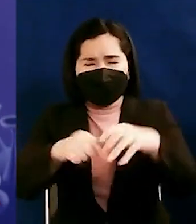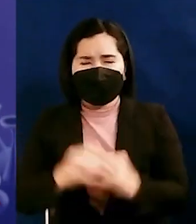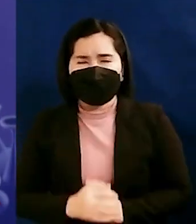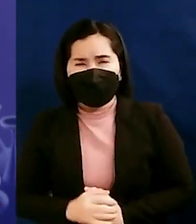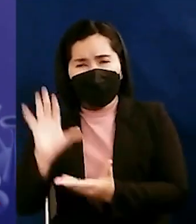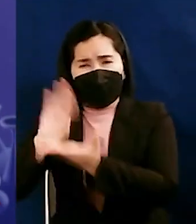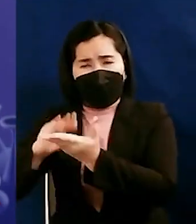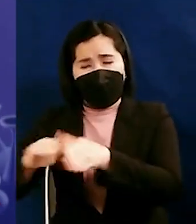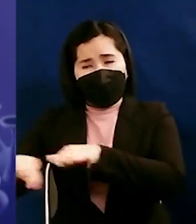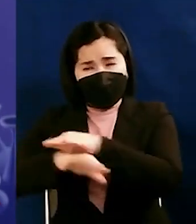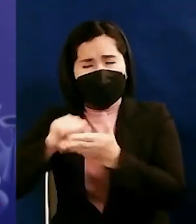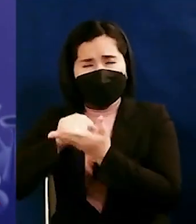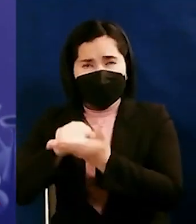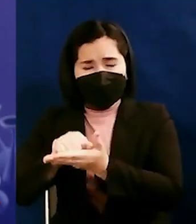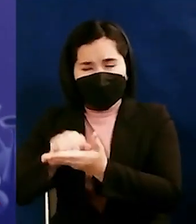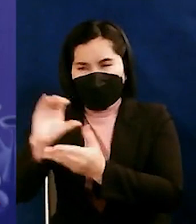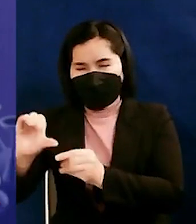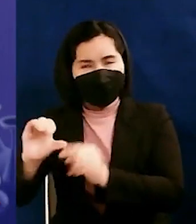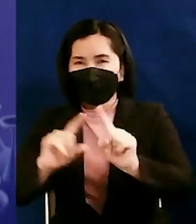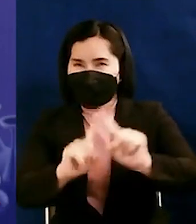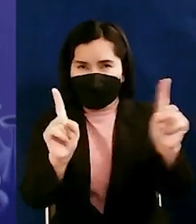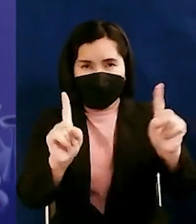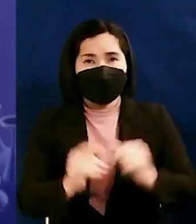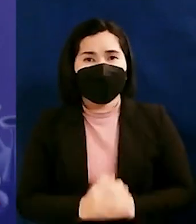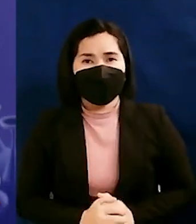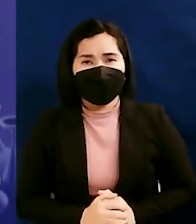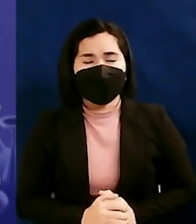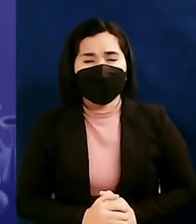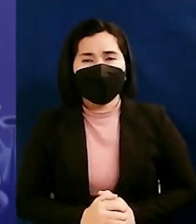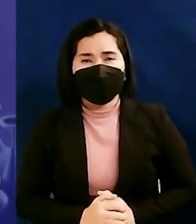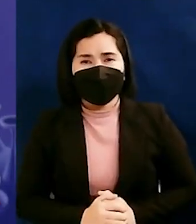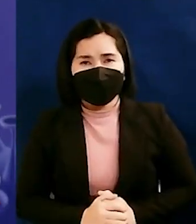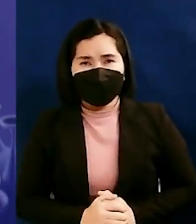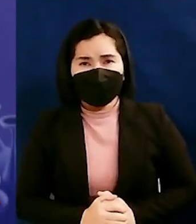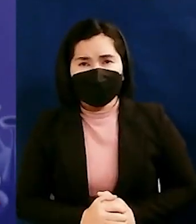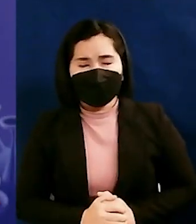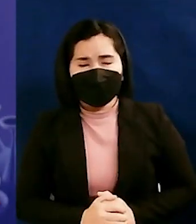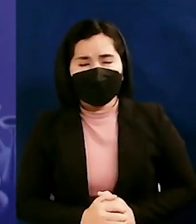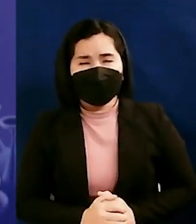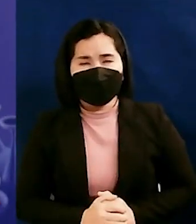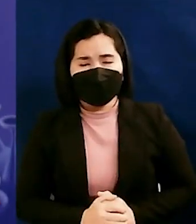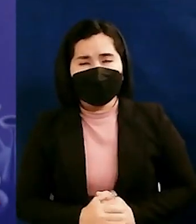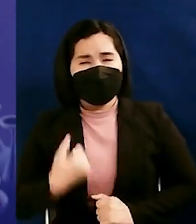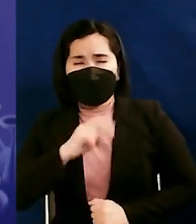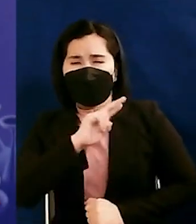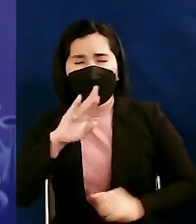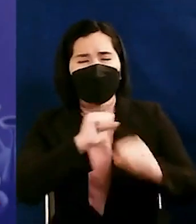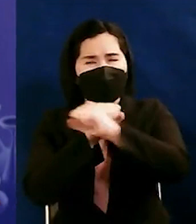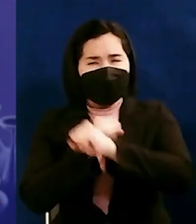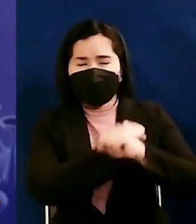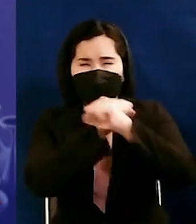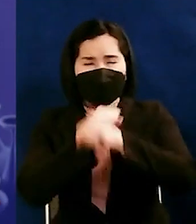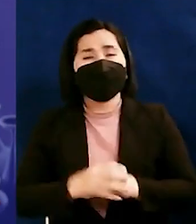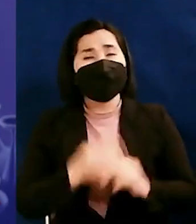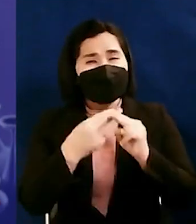ร์ที่ใช้ในการบริการผู้ป่วยโดยตรงนะครับแล้วก็อยู่ภายใต้การปกป้องด้วยไฟวอลของโรงพยาบาลนะครับ